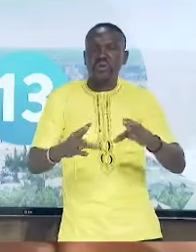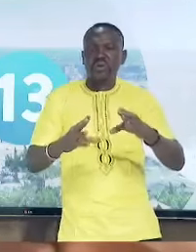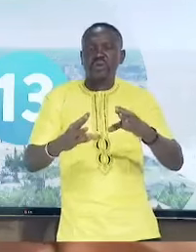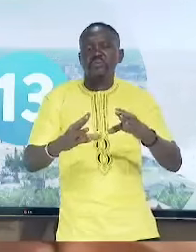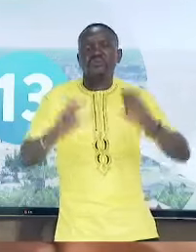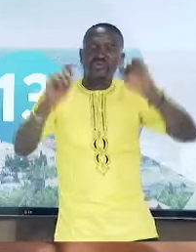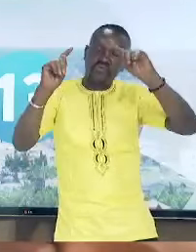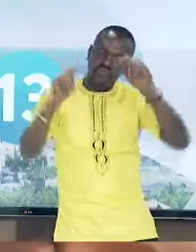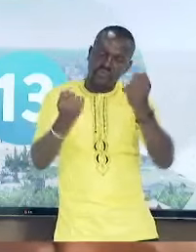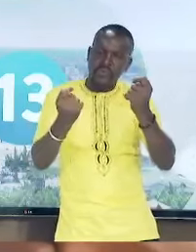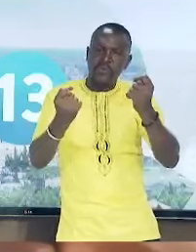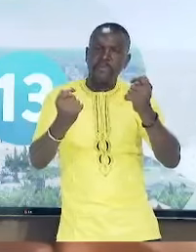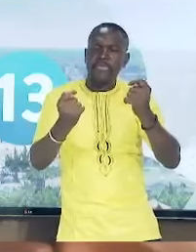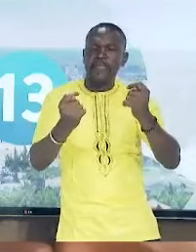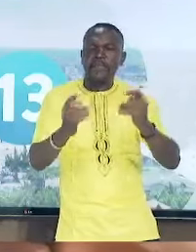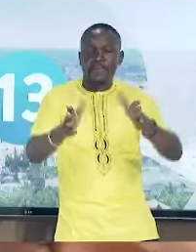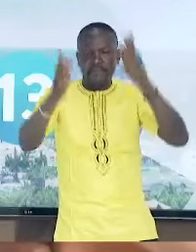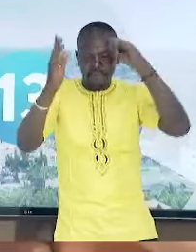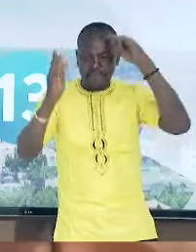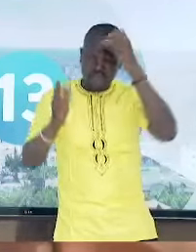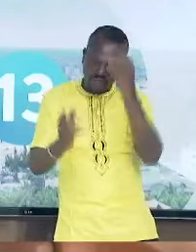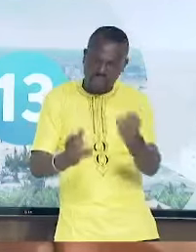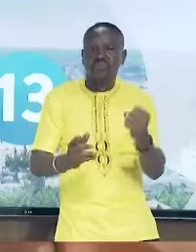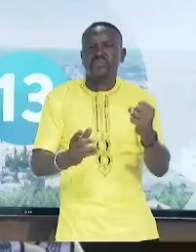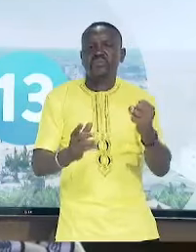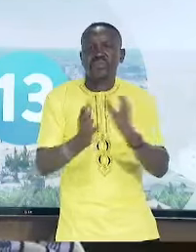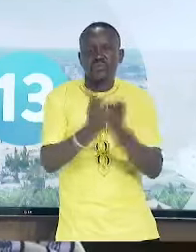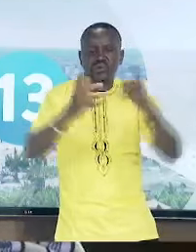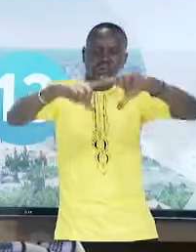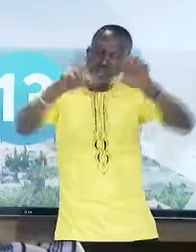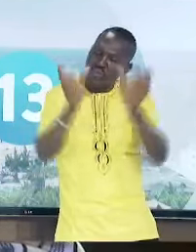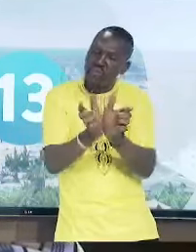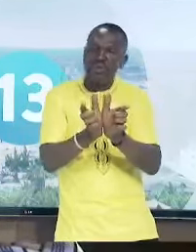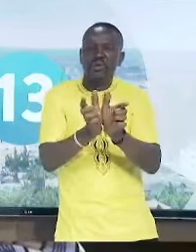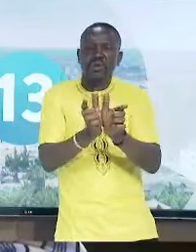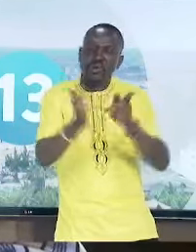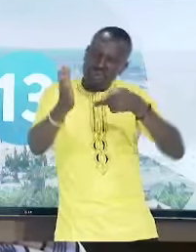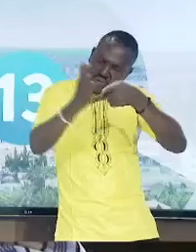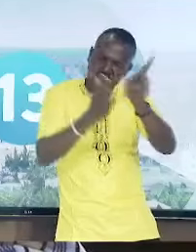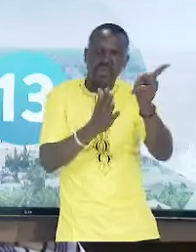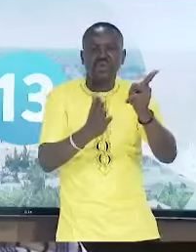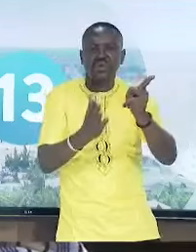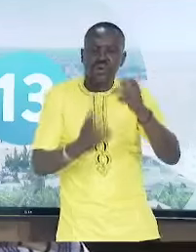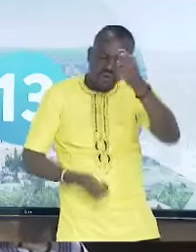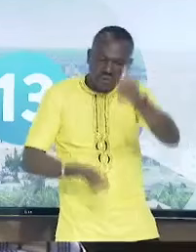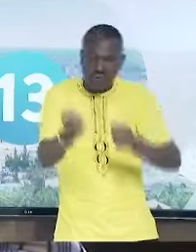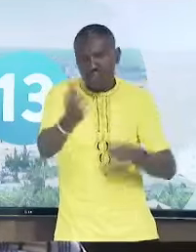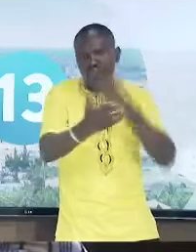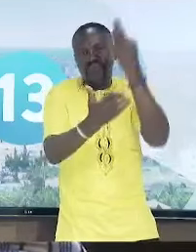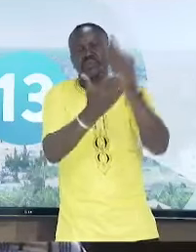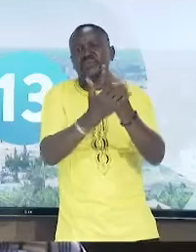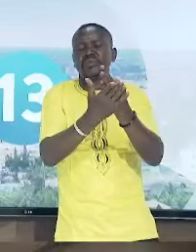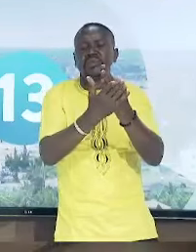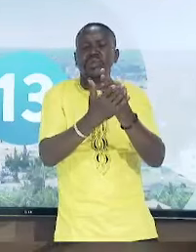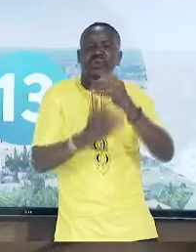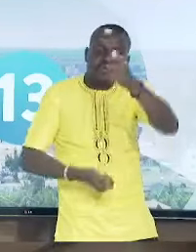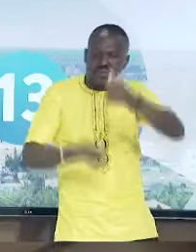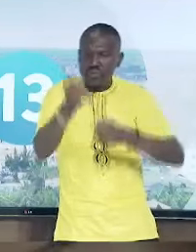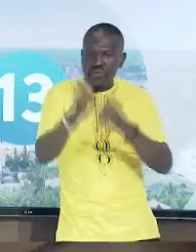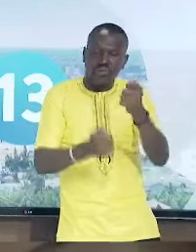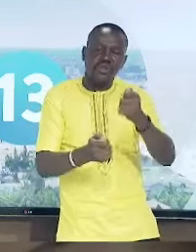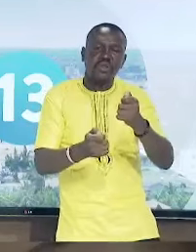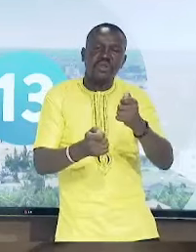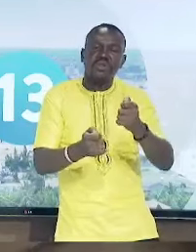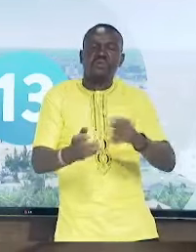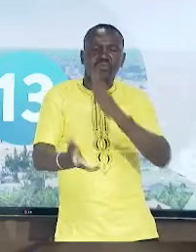approches de maîtrise d'ouvrage locale, de redevabilité, de gestion financière, de gestion et